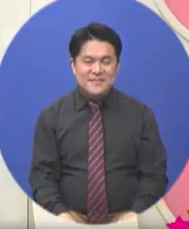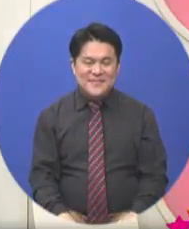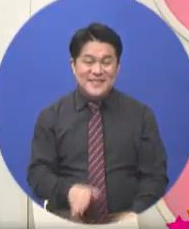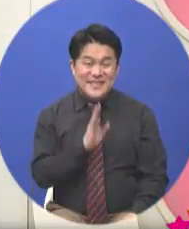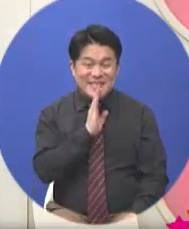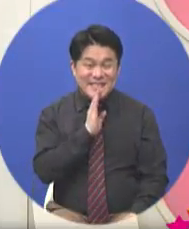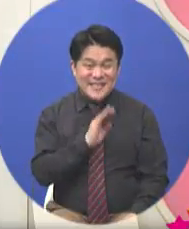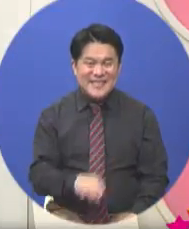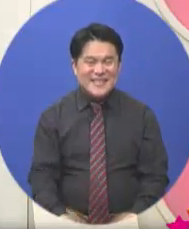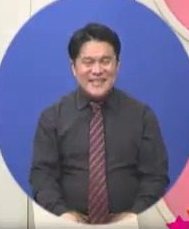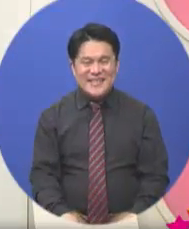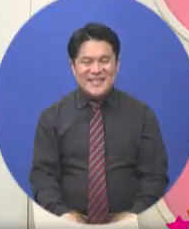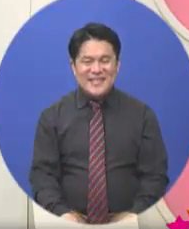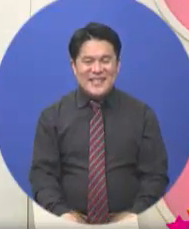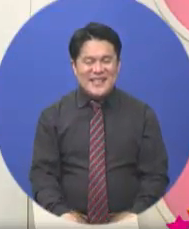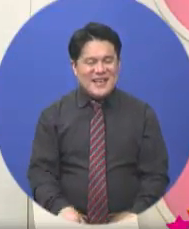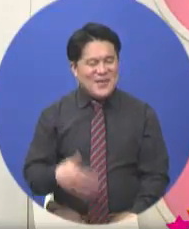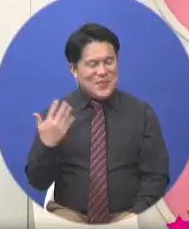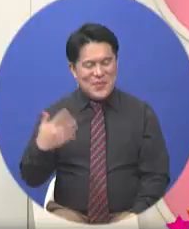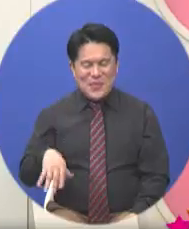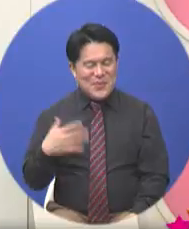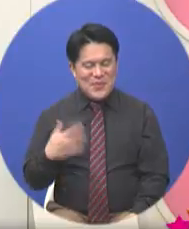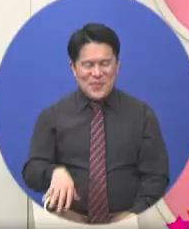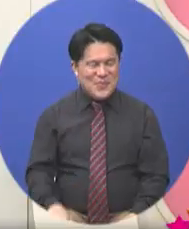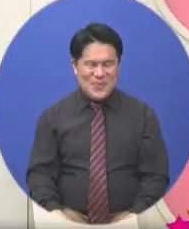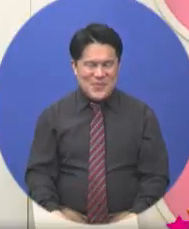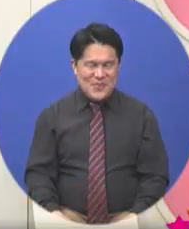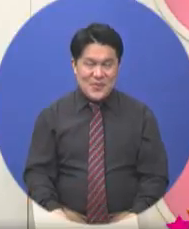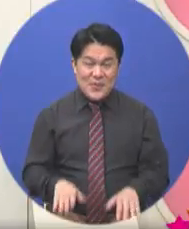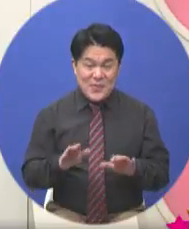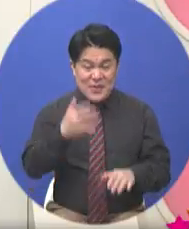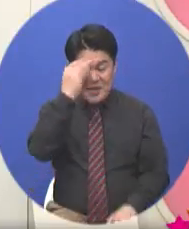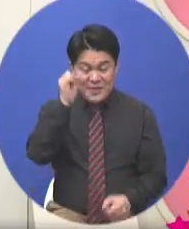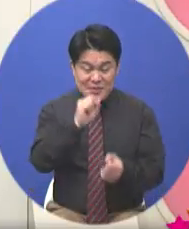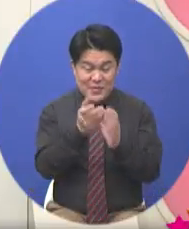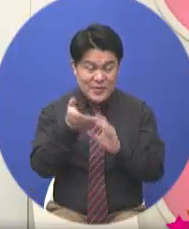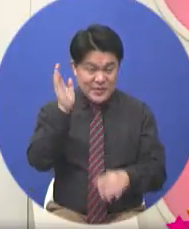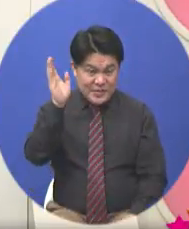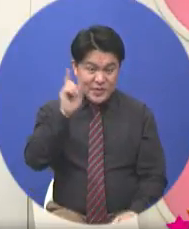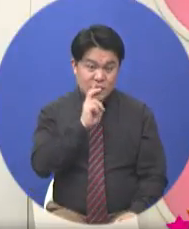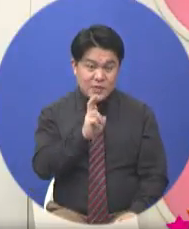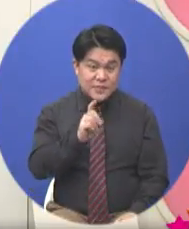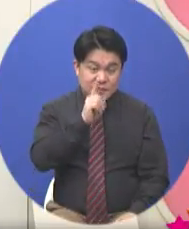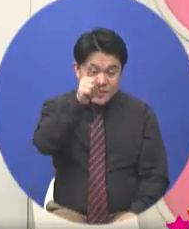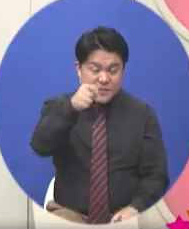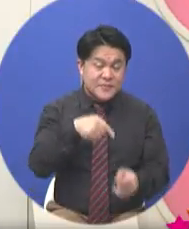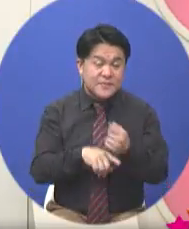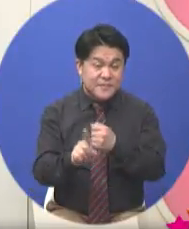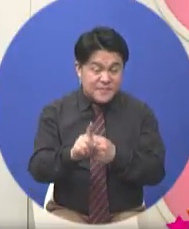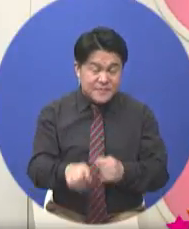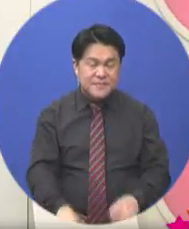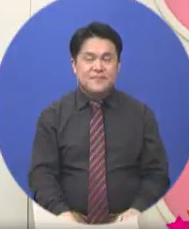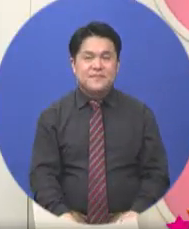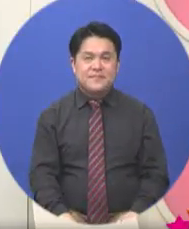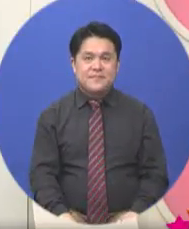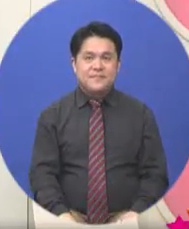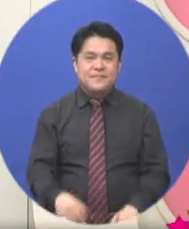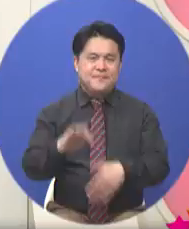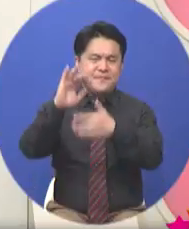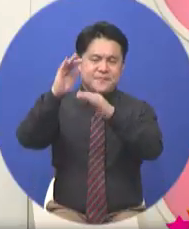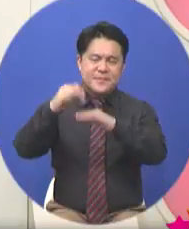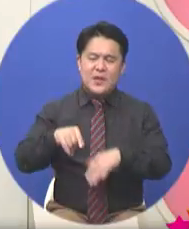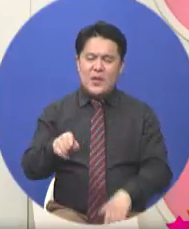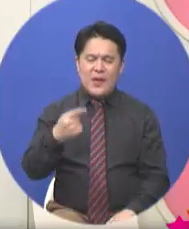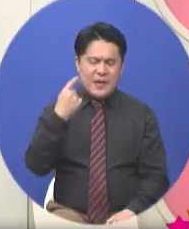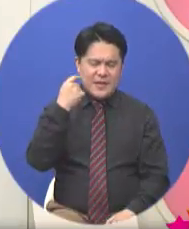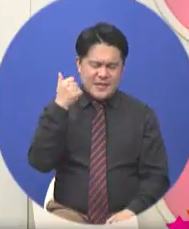맞아요. 78층에 핀 할미꽃은 얼마나 아름다울까요? 오늘 할미꽃 사연을 그 신청한 거는 네. 가사가 너무